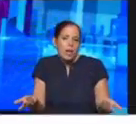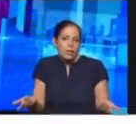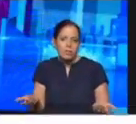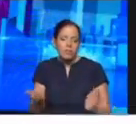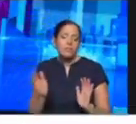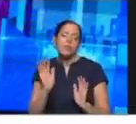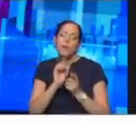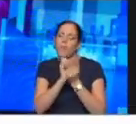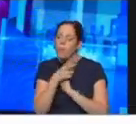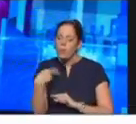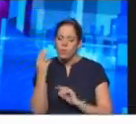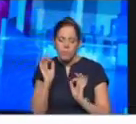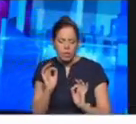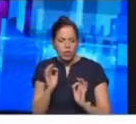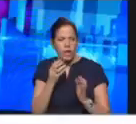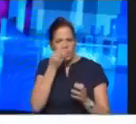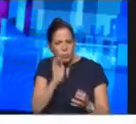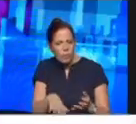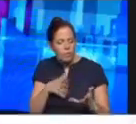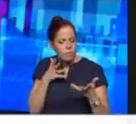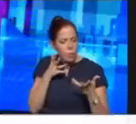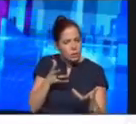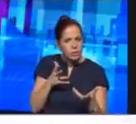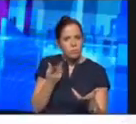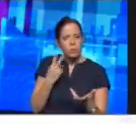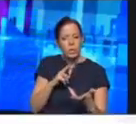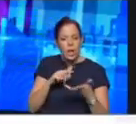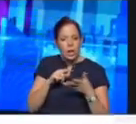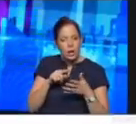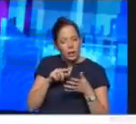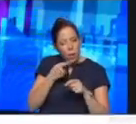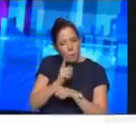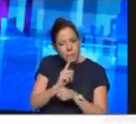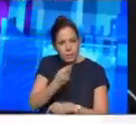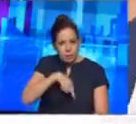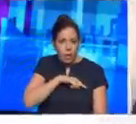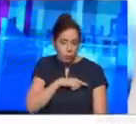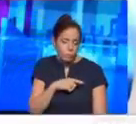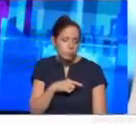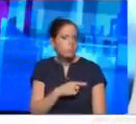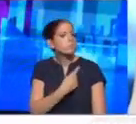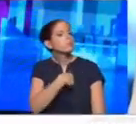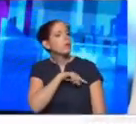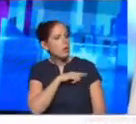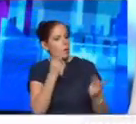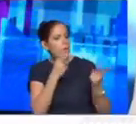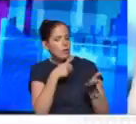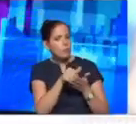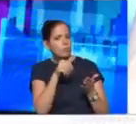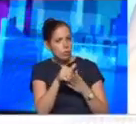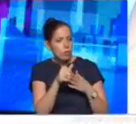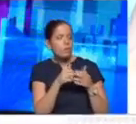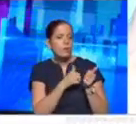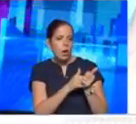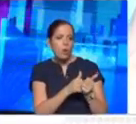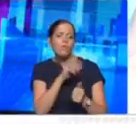יותר נועזים, הרבה יותר חצופים, הרבה יותר מתגרים בנו. כן, אנחנו כמובן נמשיך ונעקוב. שפי